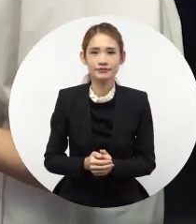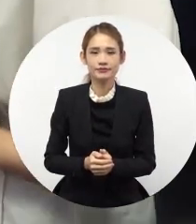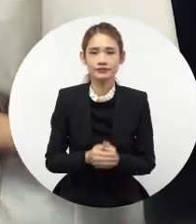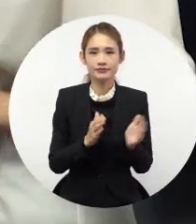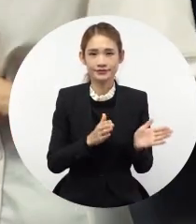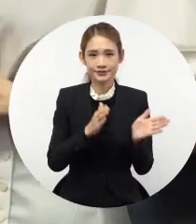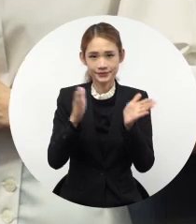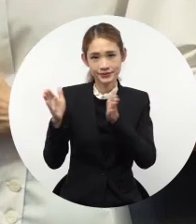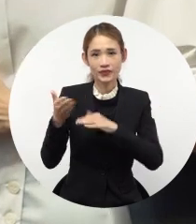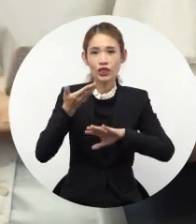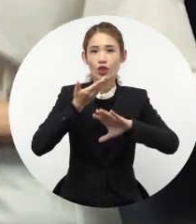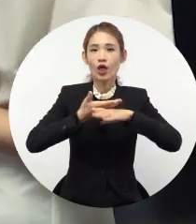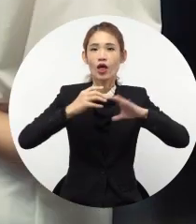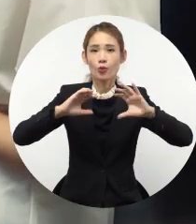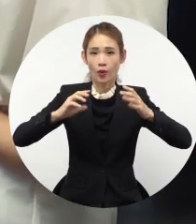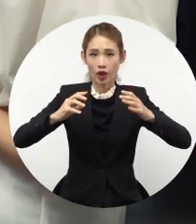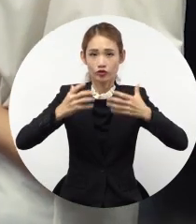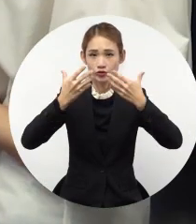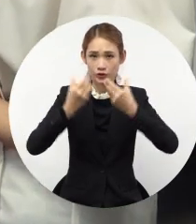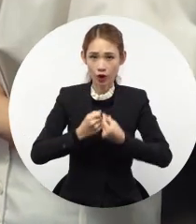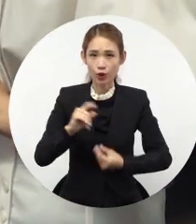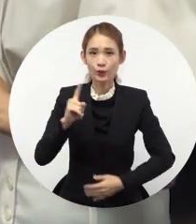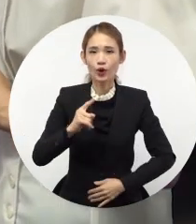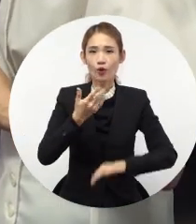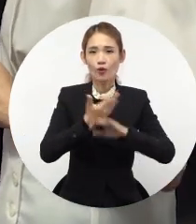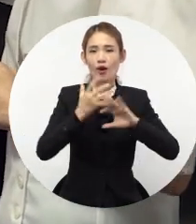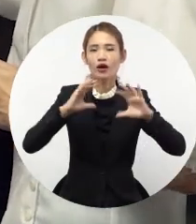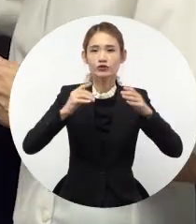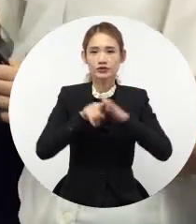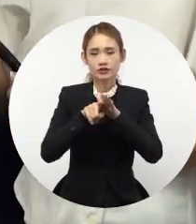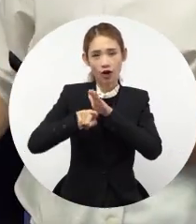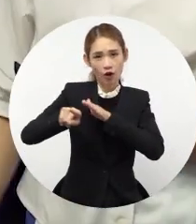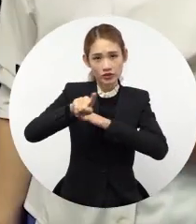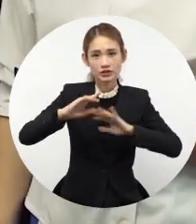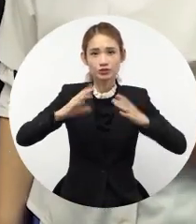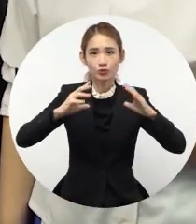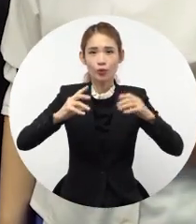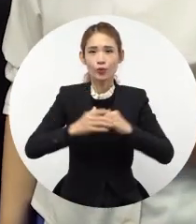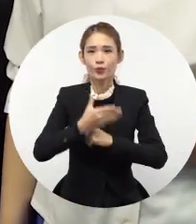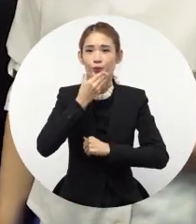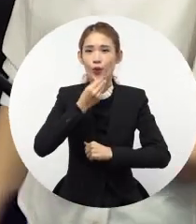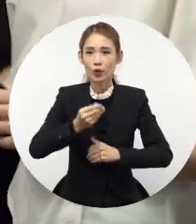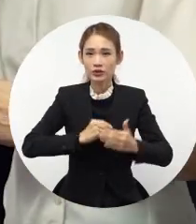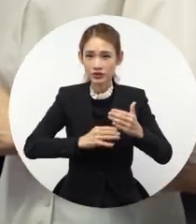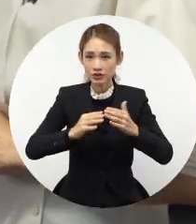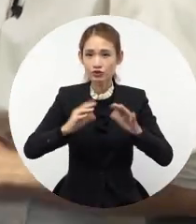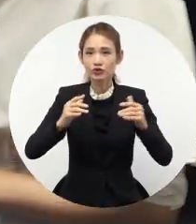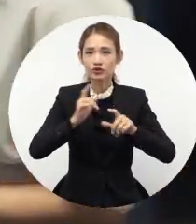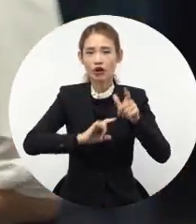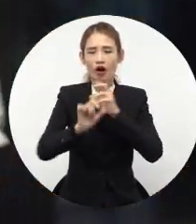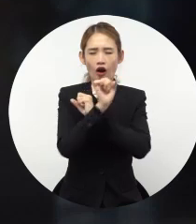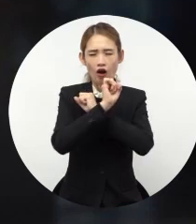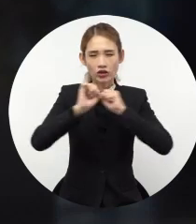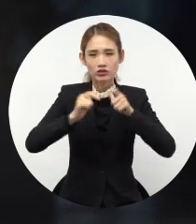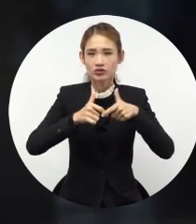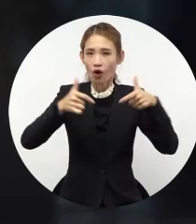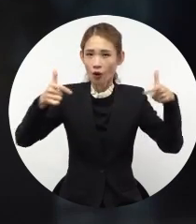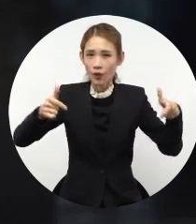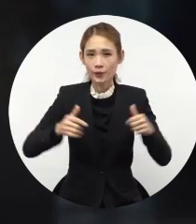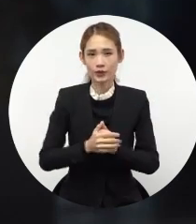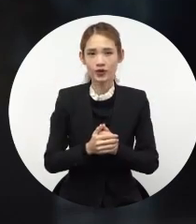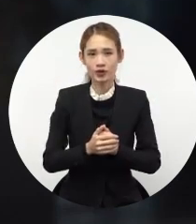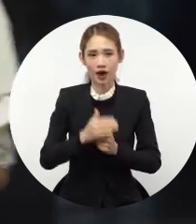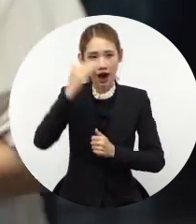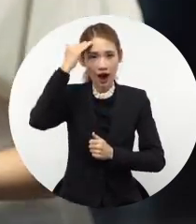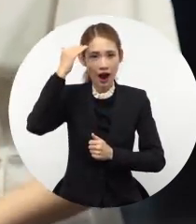그러면 해외는 어떨까요? 해외 선진복지국가에서는요, 더 포괄적입니다. 우리나라에서는 사실